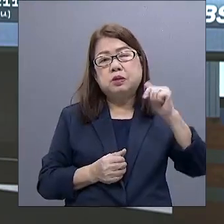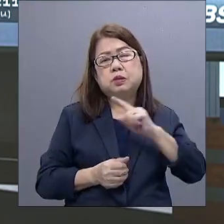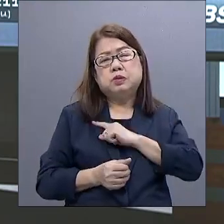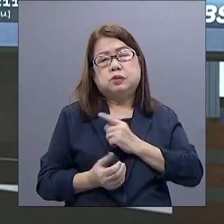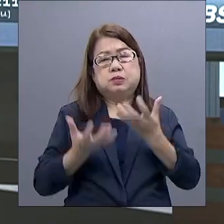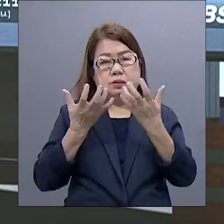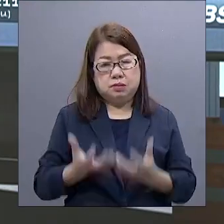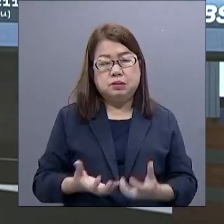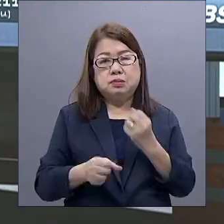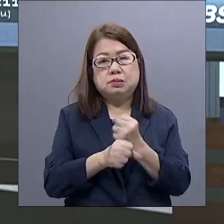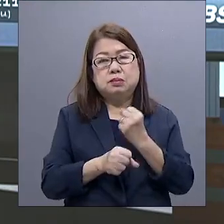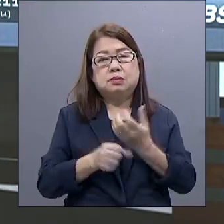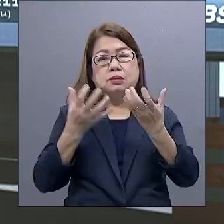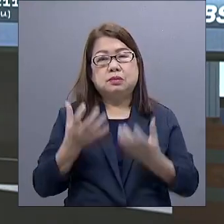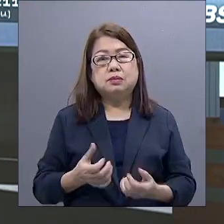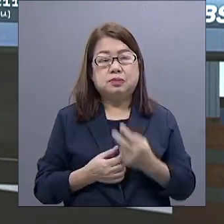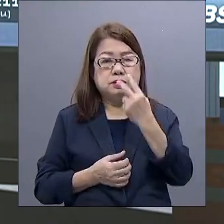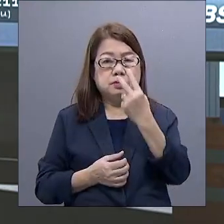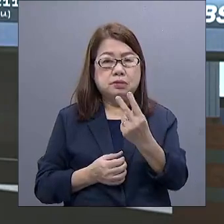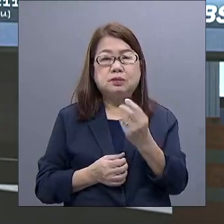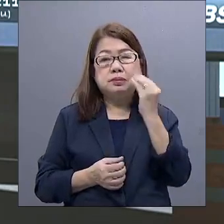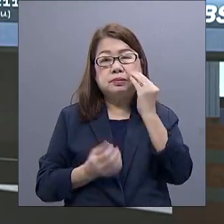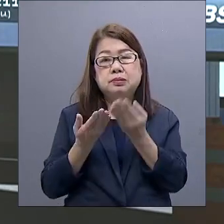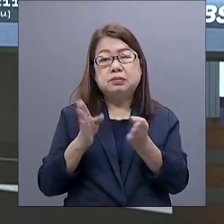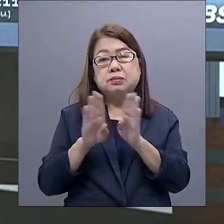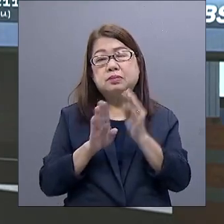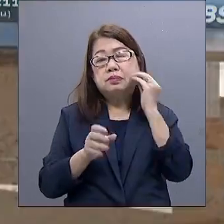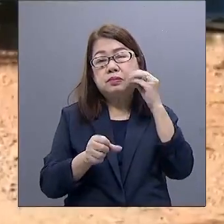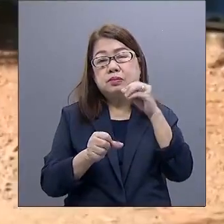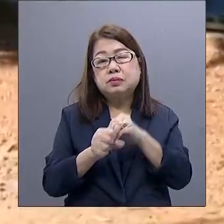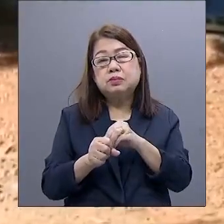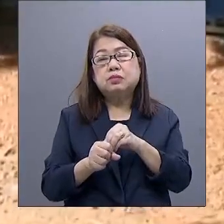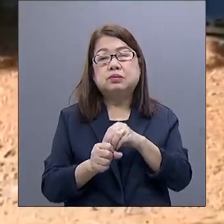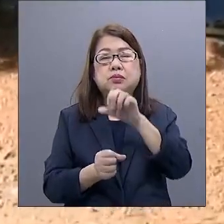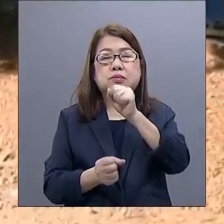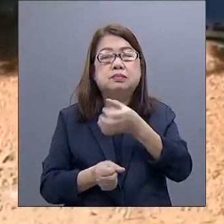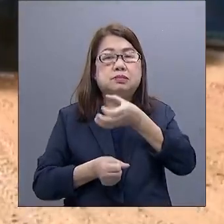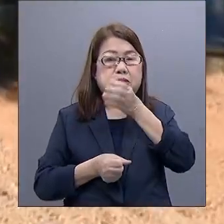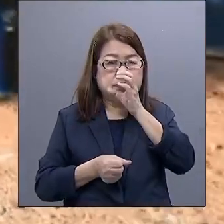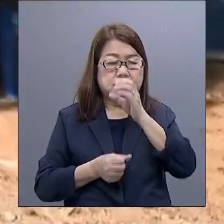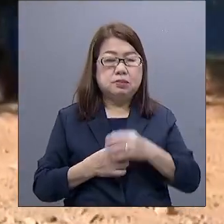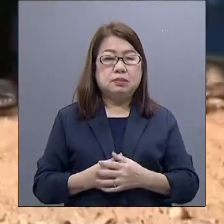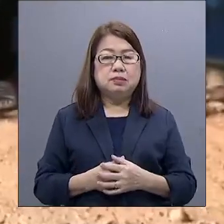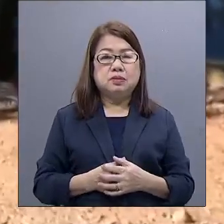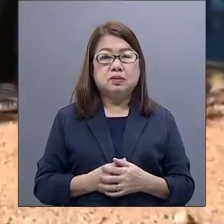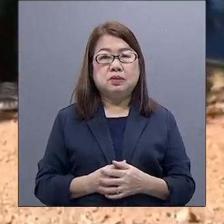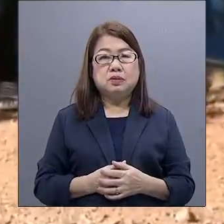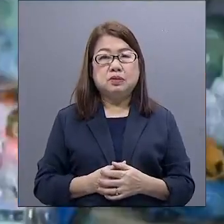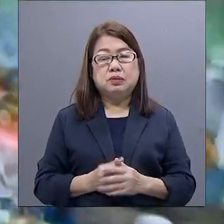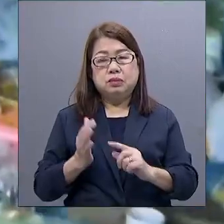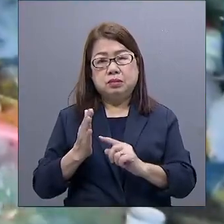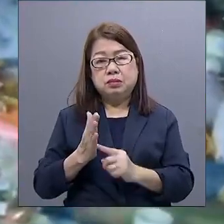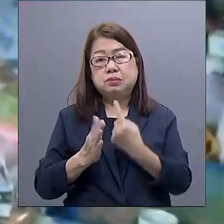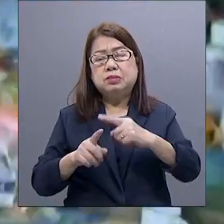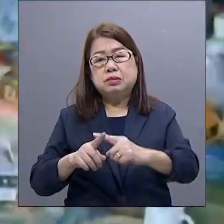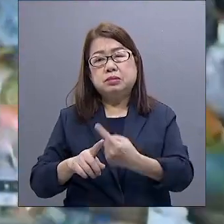รบภาระอย่างหนักเลยทีเดียวนะคะไปดูครอบครัวนนี้ทจงหวสาแก้วค่ะเมื่อตนเดอนวัราคม